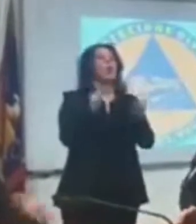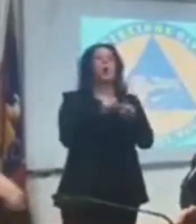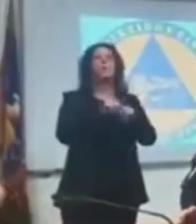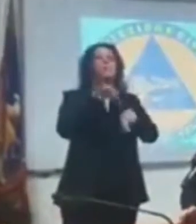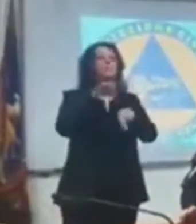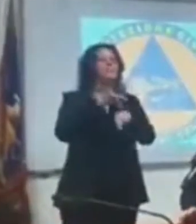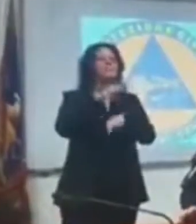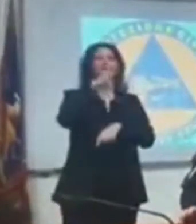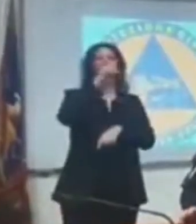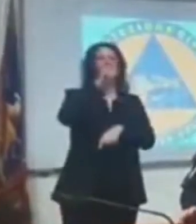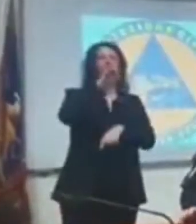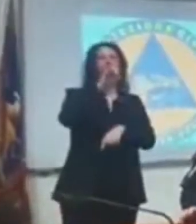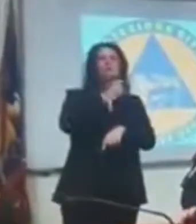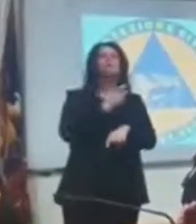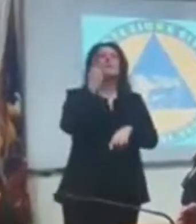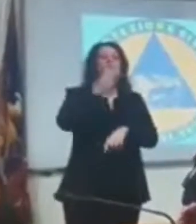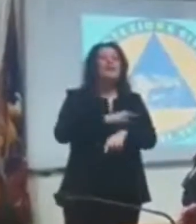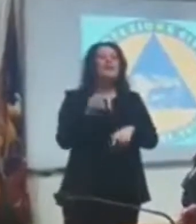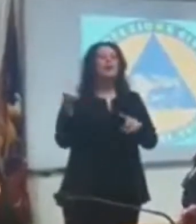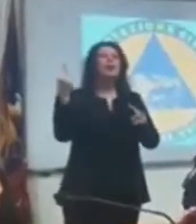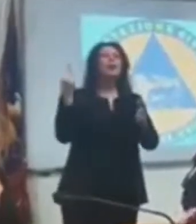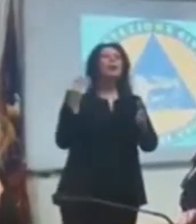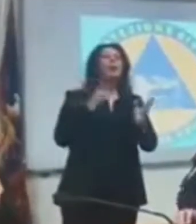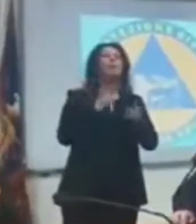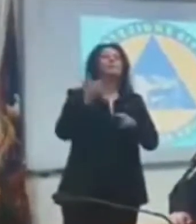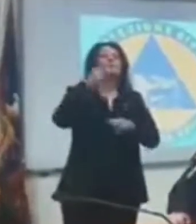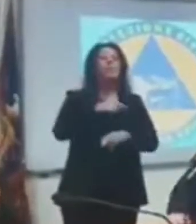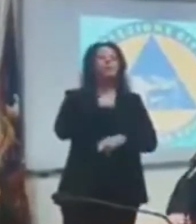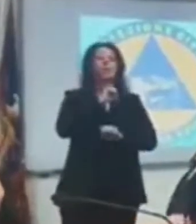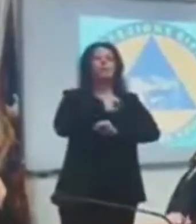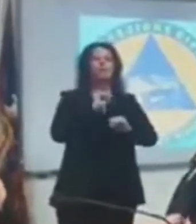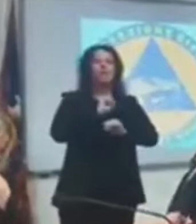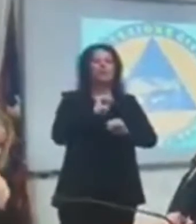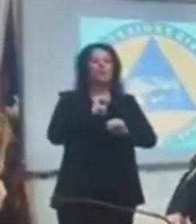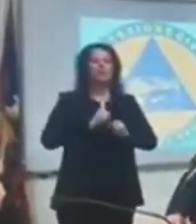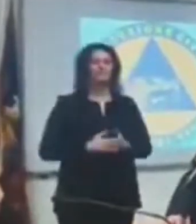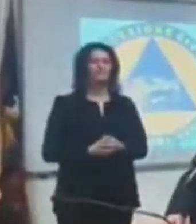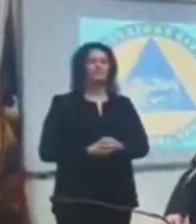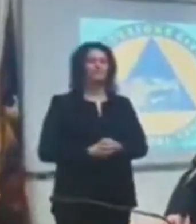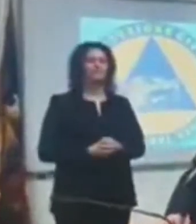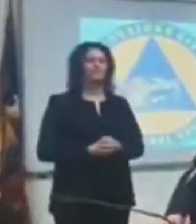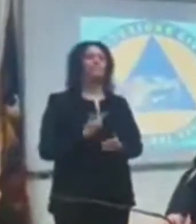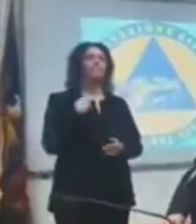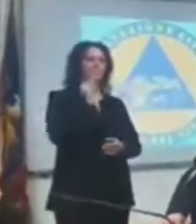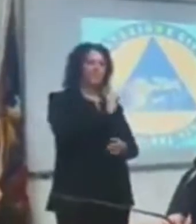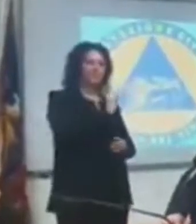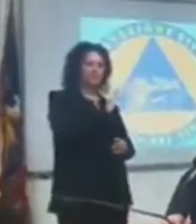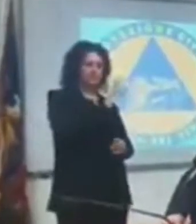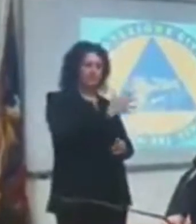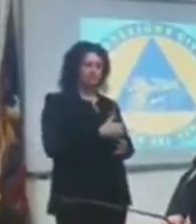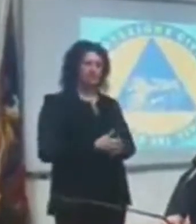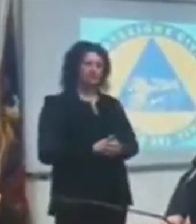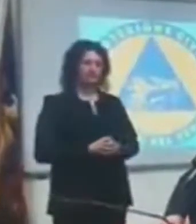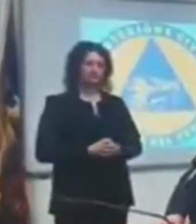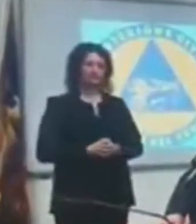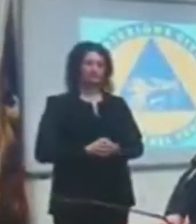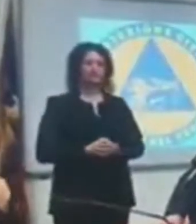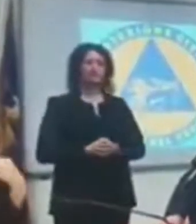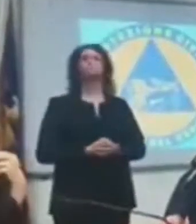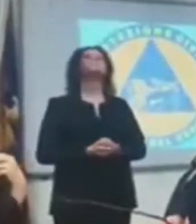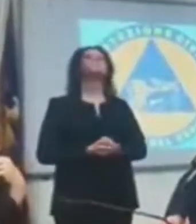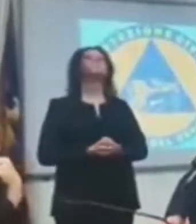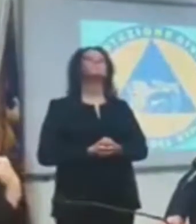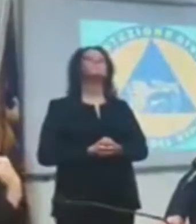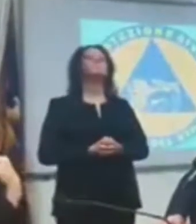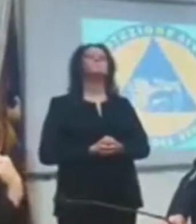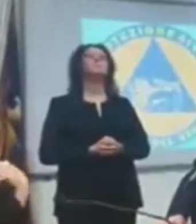un esempio che vi ho descritto, che esiste. Però Fernando, domanda, è possibile che